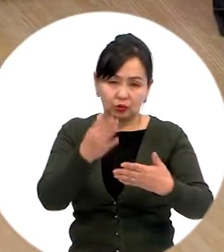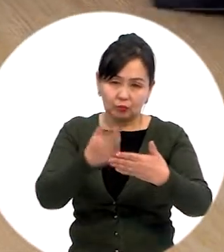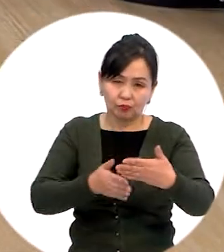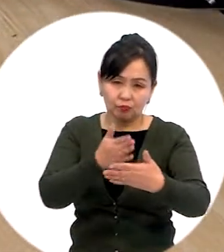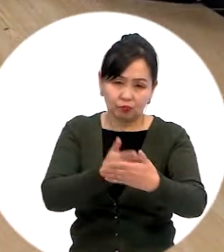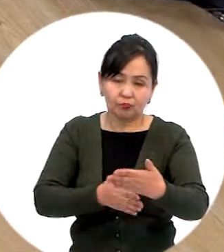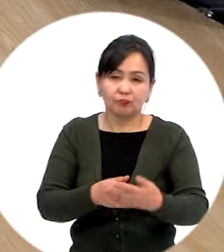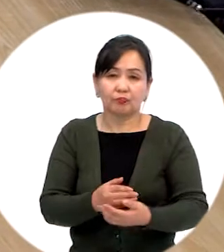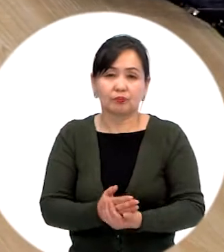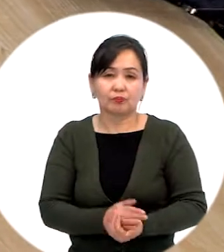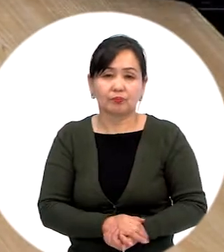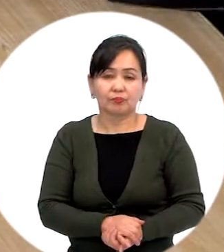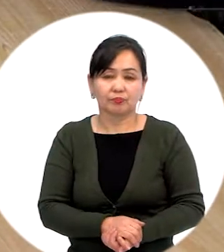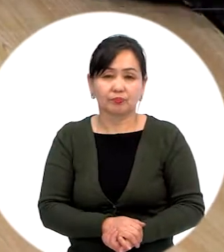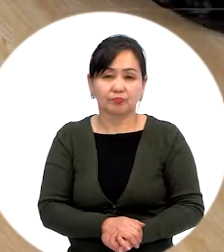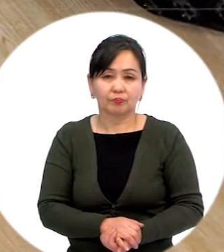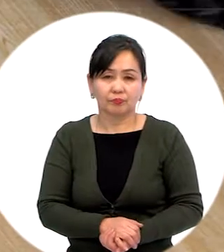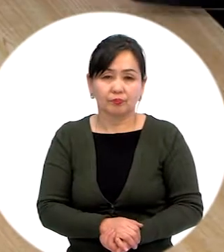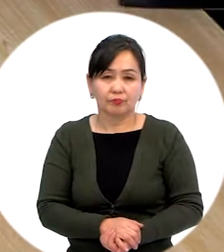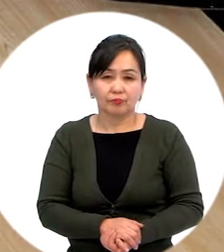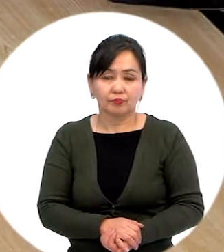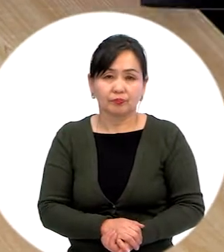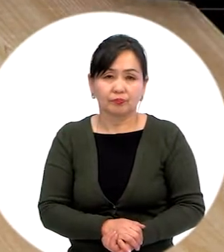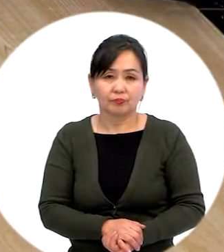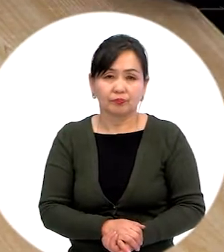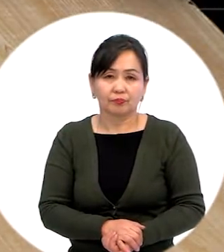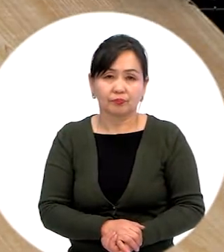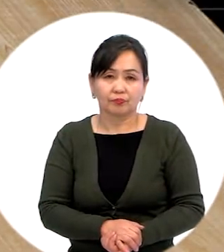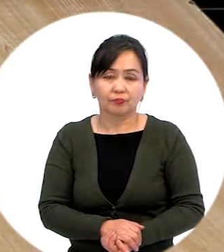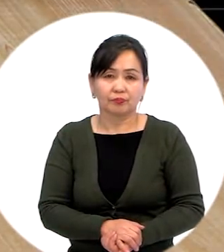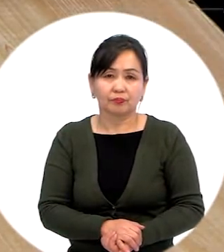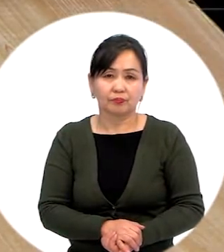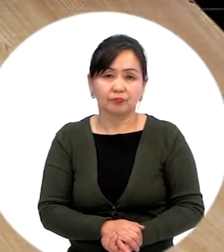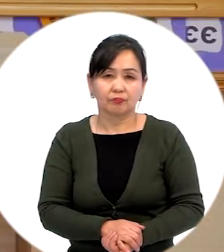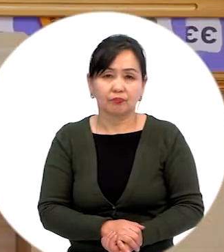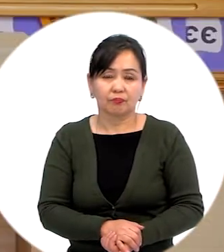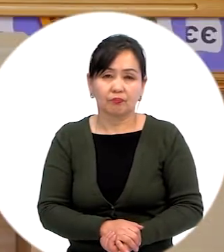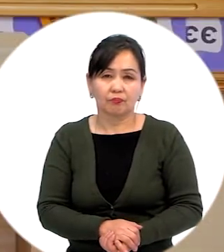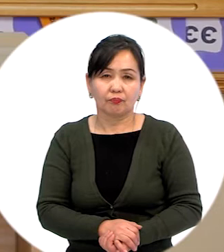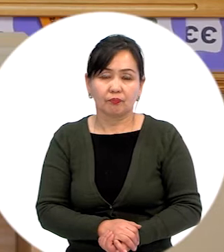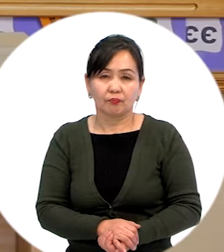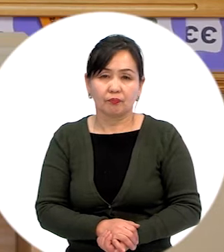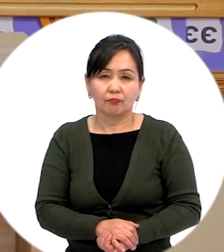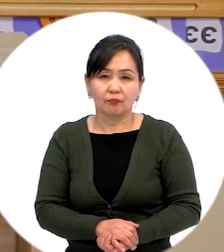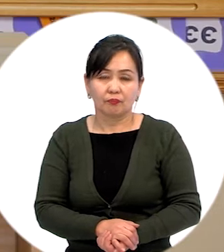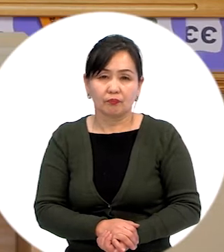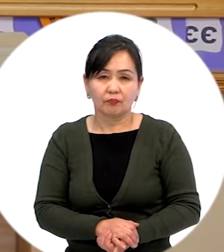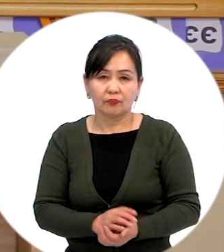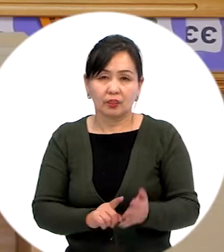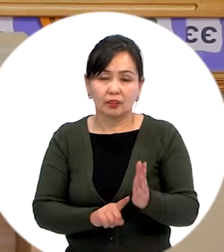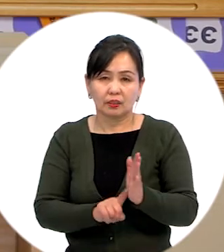3 хэсэгт хуваая. За 3 одоо ширхэг гадил хийх гэж байгаа учраас шар өнгө 3 хэсэгт хувааж. За хамгийн ихний үйлдэл маань яах вэ